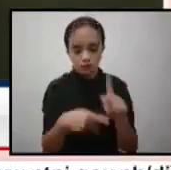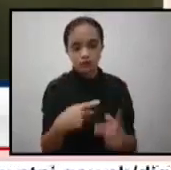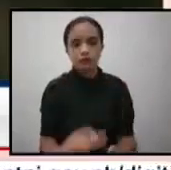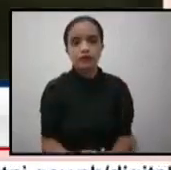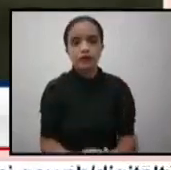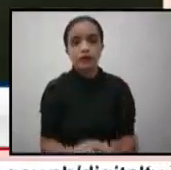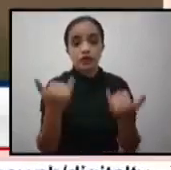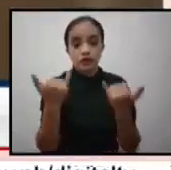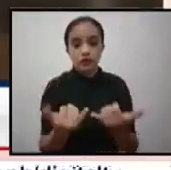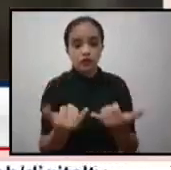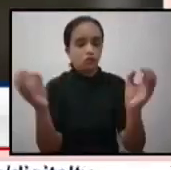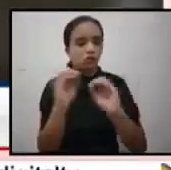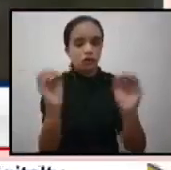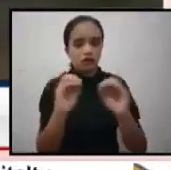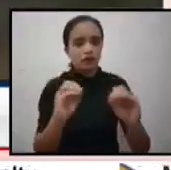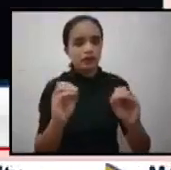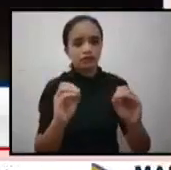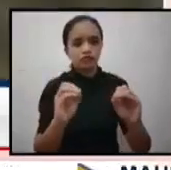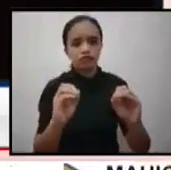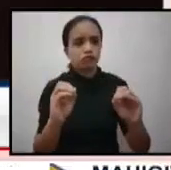ng mga